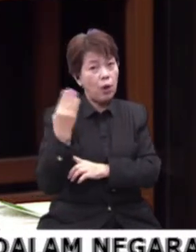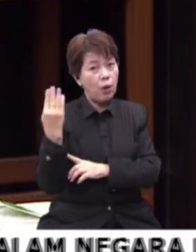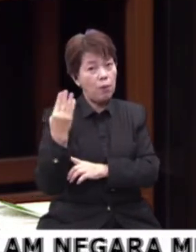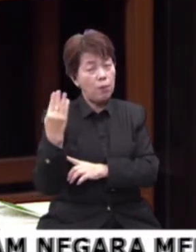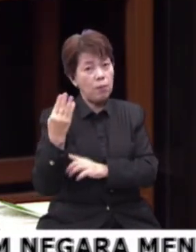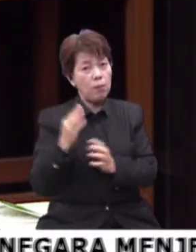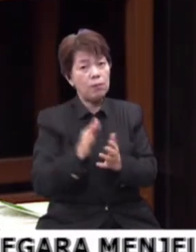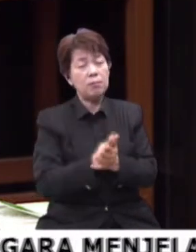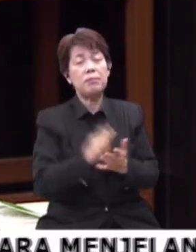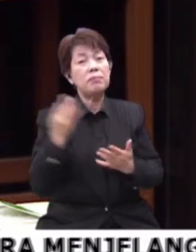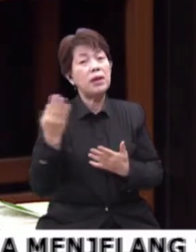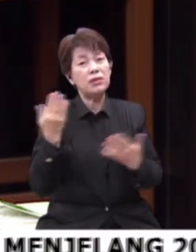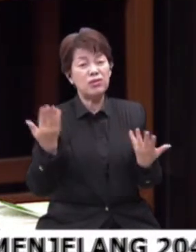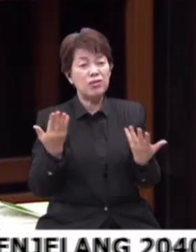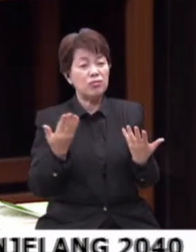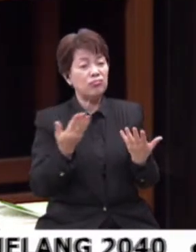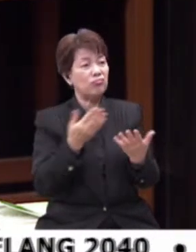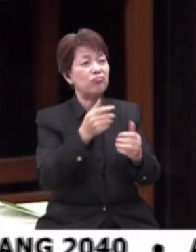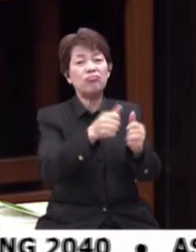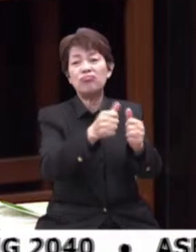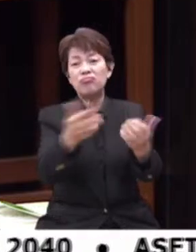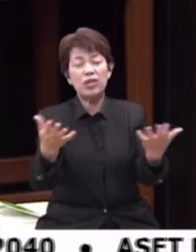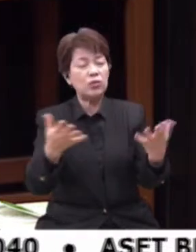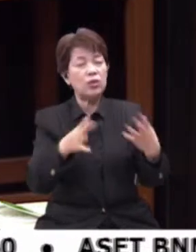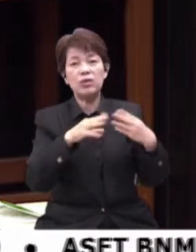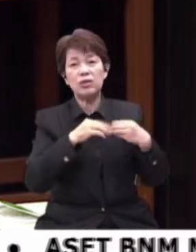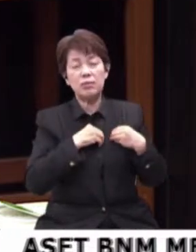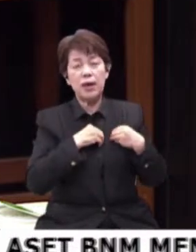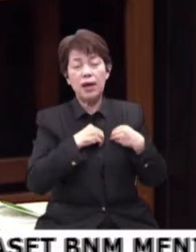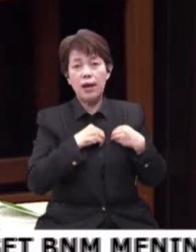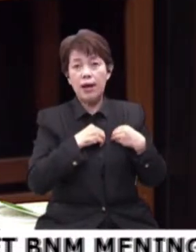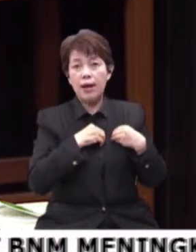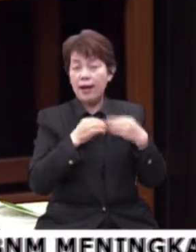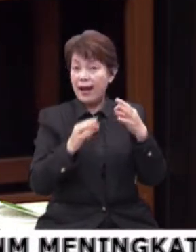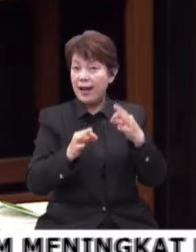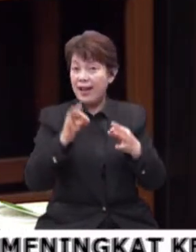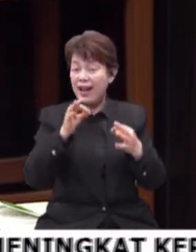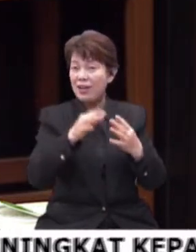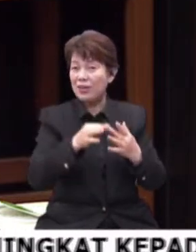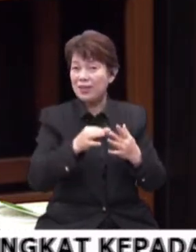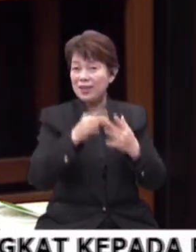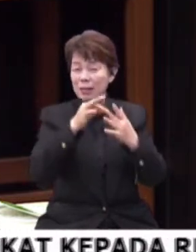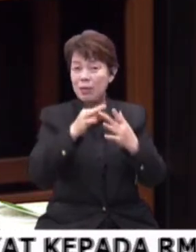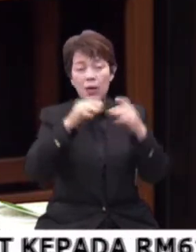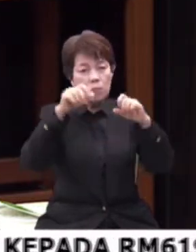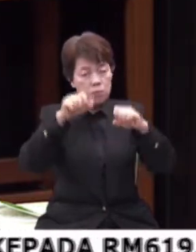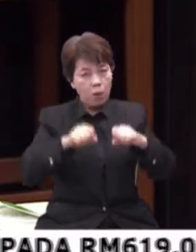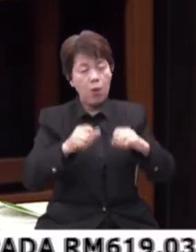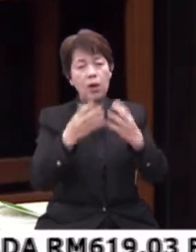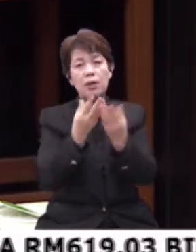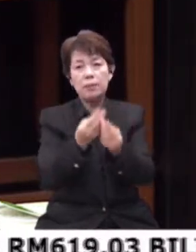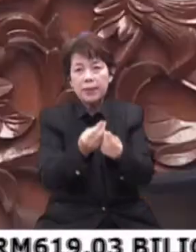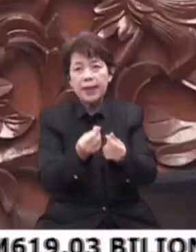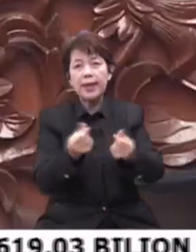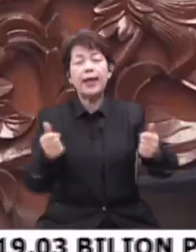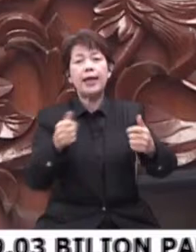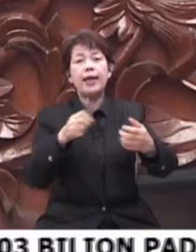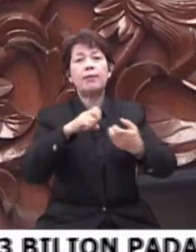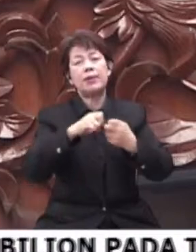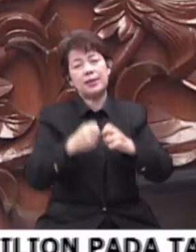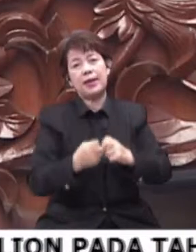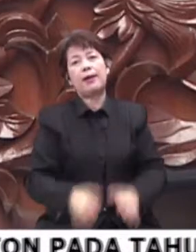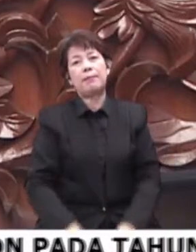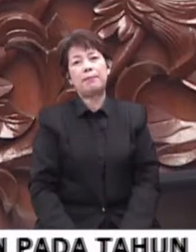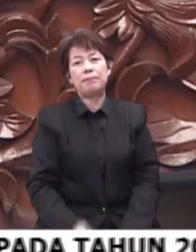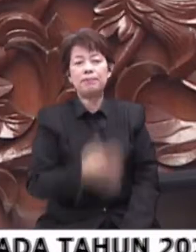terima ya tapi boleh belum menyelesaikan lagi masalah beban kerja